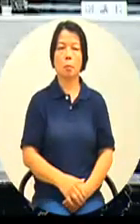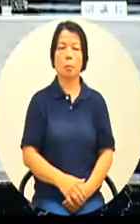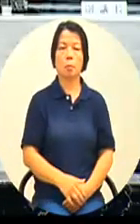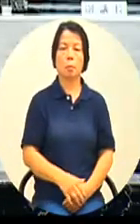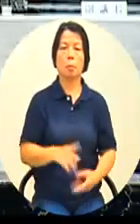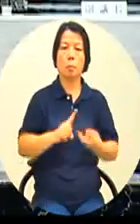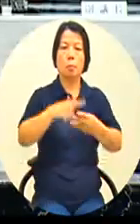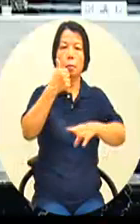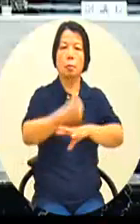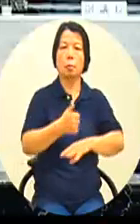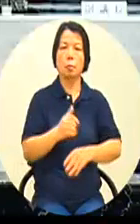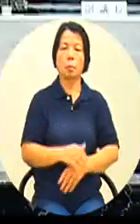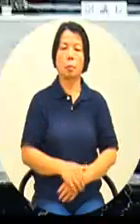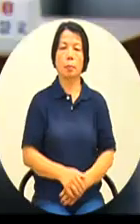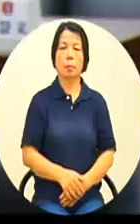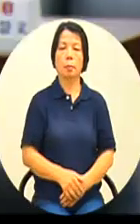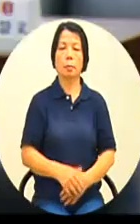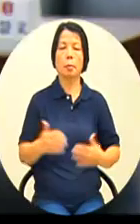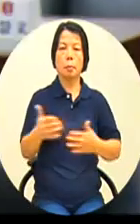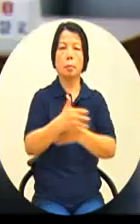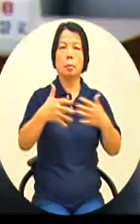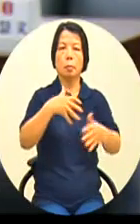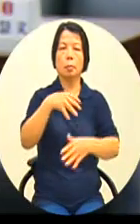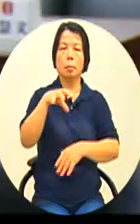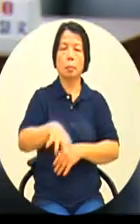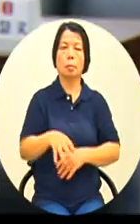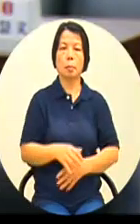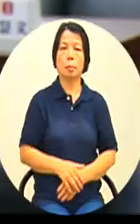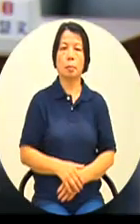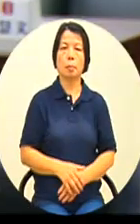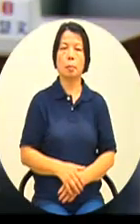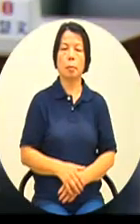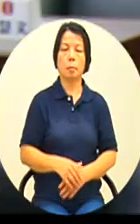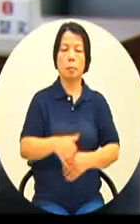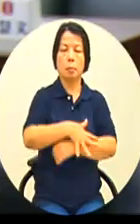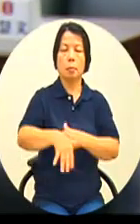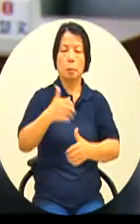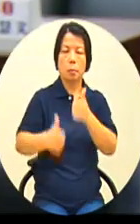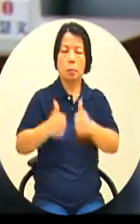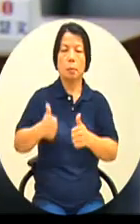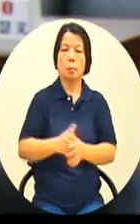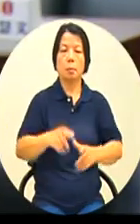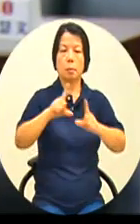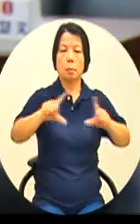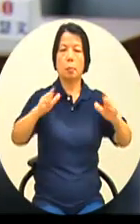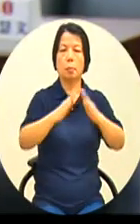主席，咱交通部门咱所有局长，大家早安哦。